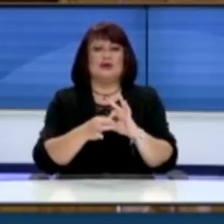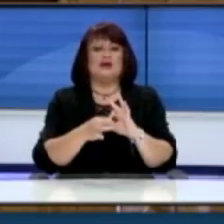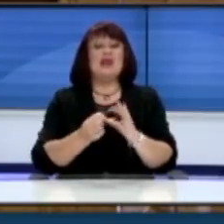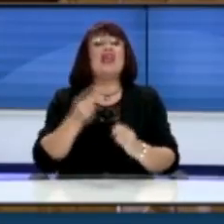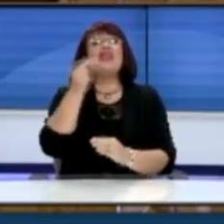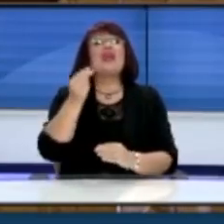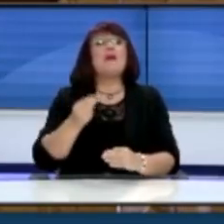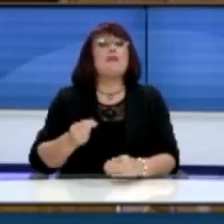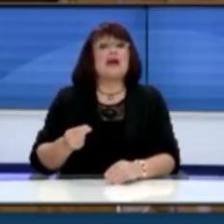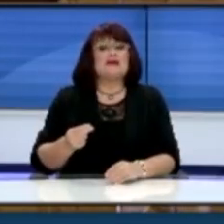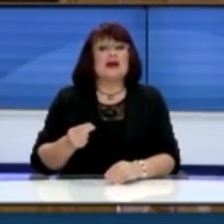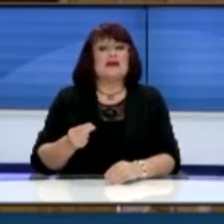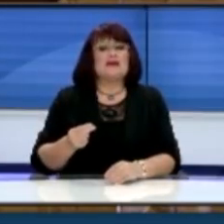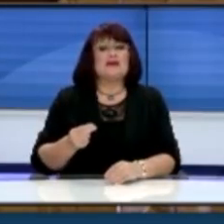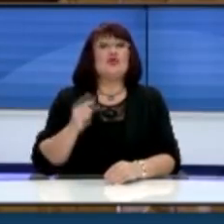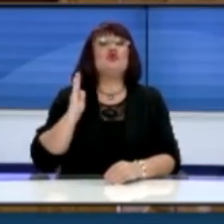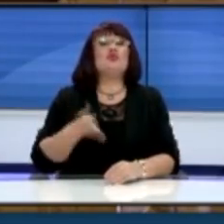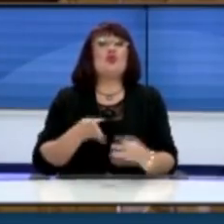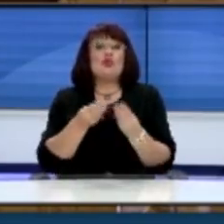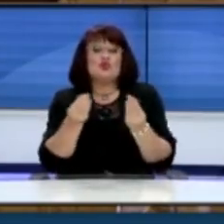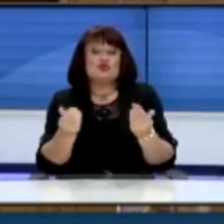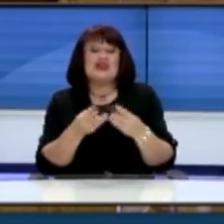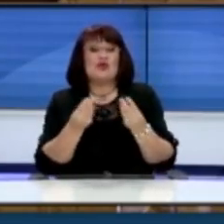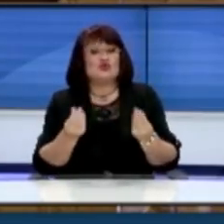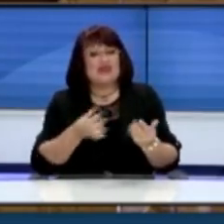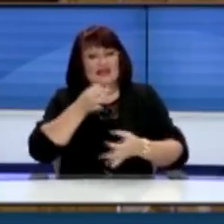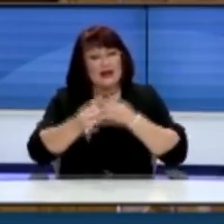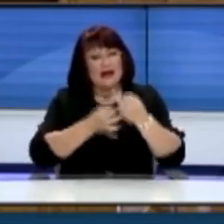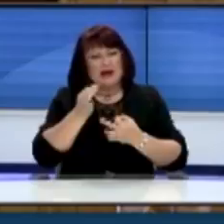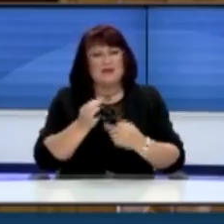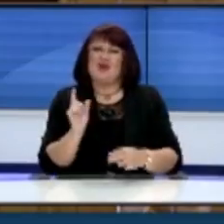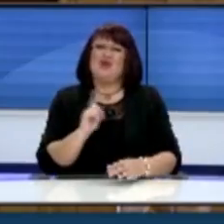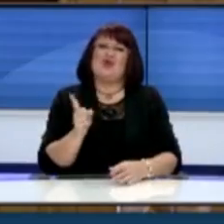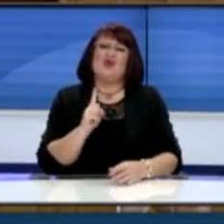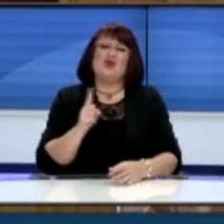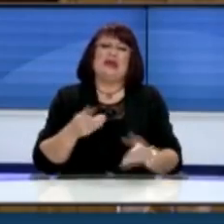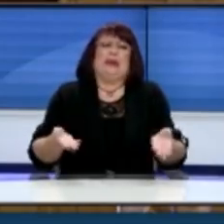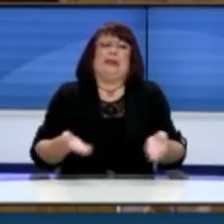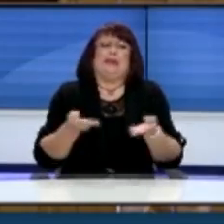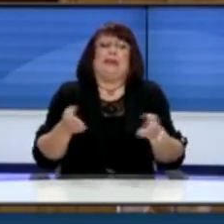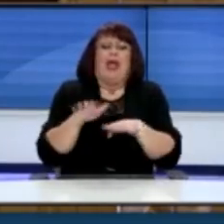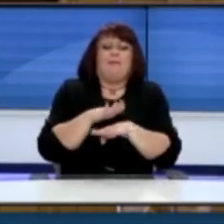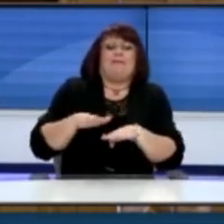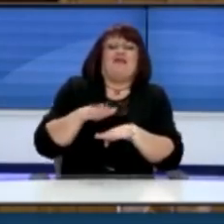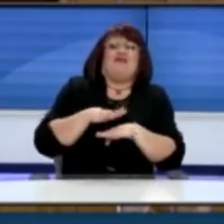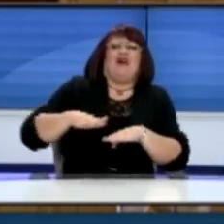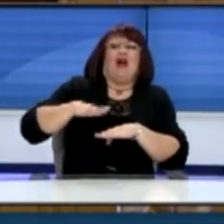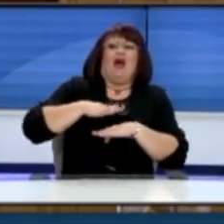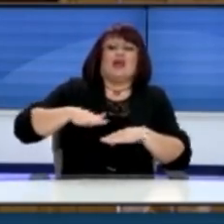τα ζητήματα όσο μπορεί στην ουσία τους εδώ μέσα και όχι έτσι ριχά, επιφανειακά,